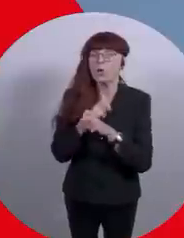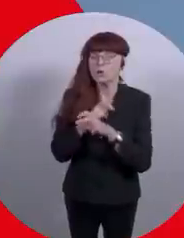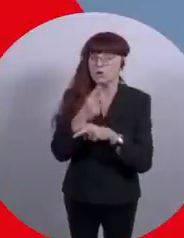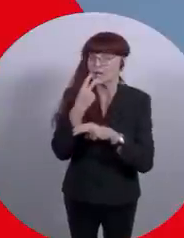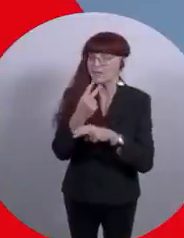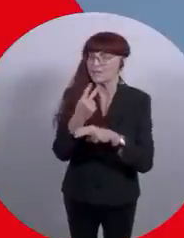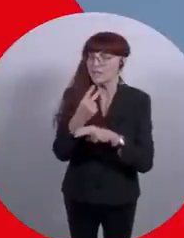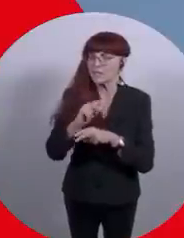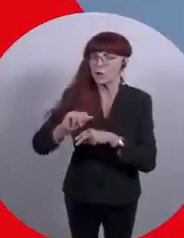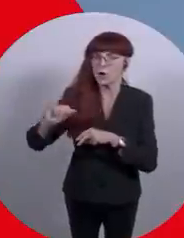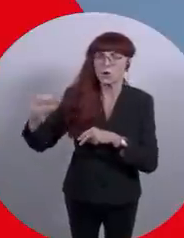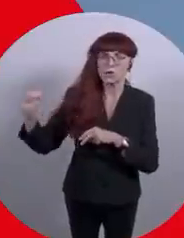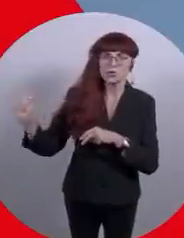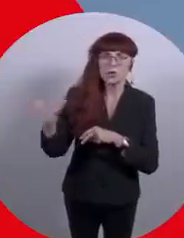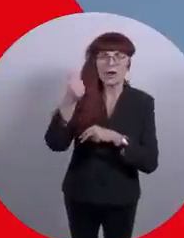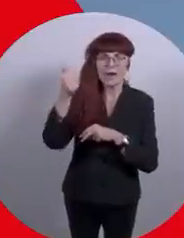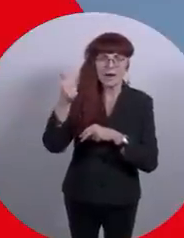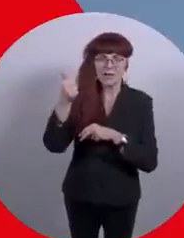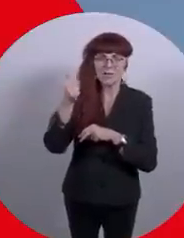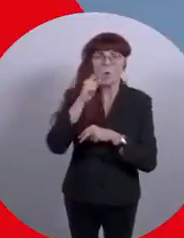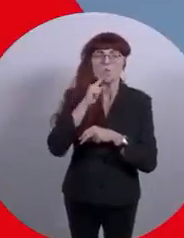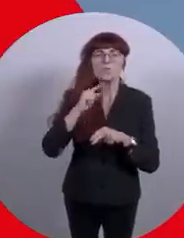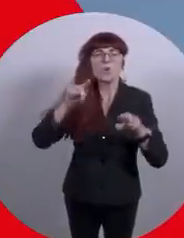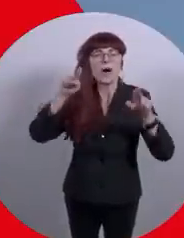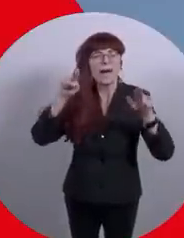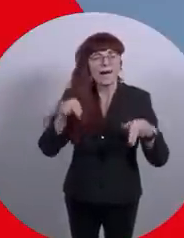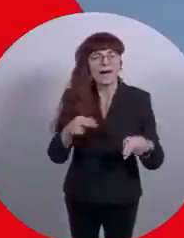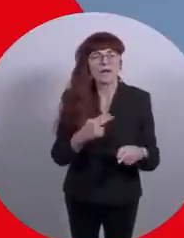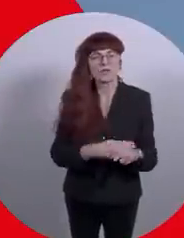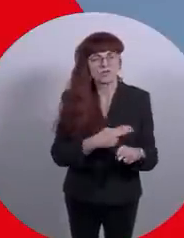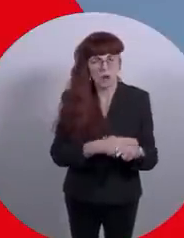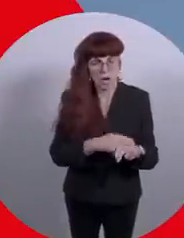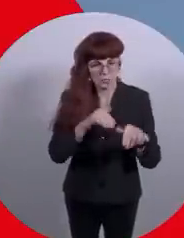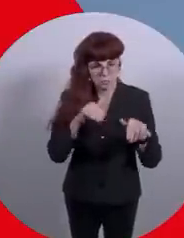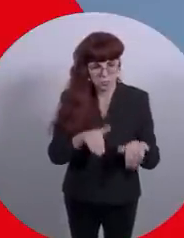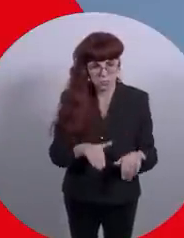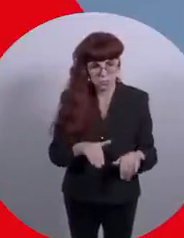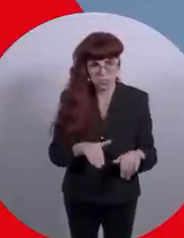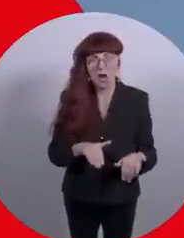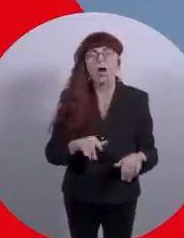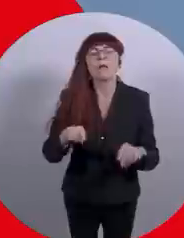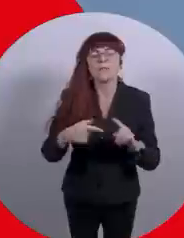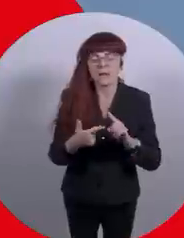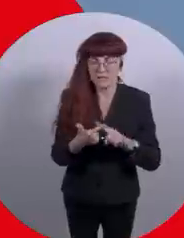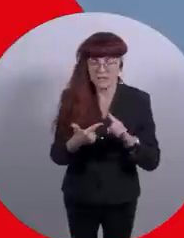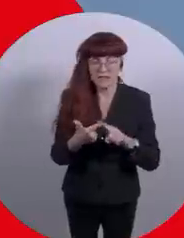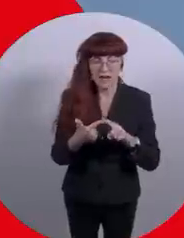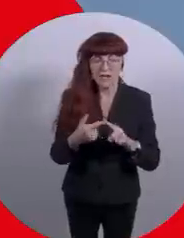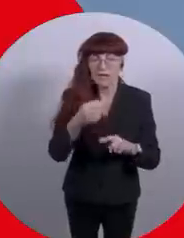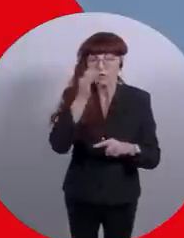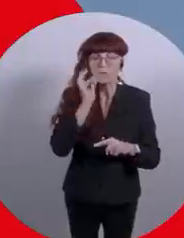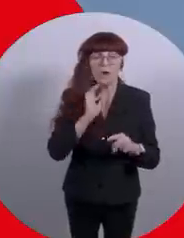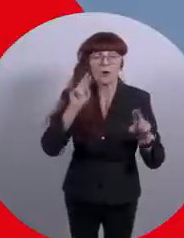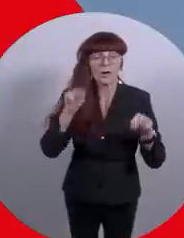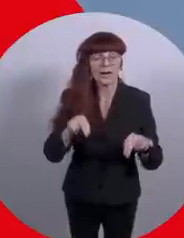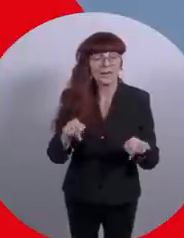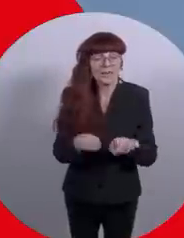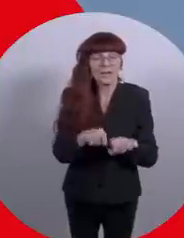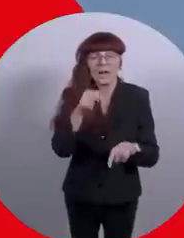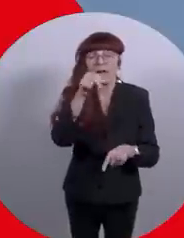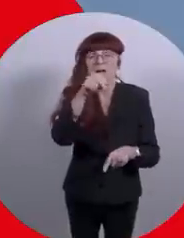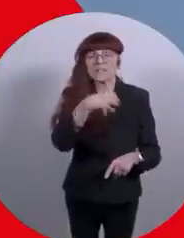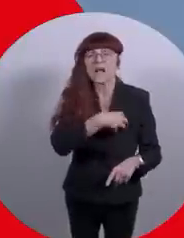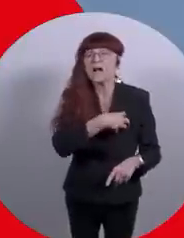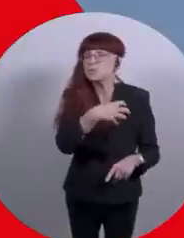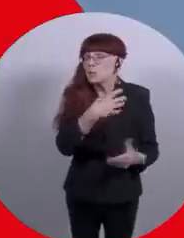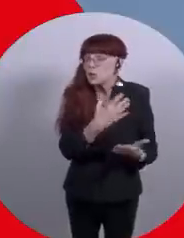zuerst geht's nur um die Rechtsstaatlichkeit dann geht es um die Frauenrechte so wie in Salzburg das merken wir sie auch Schritt